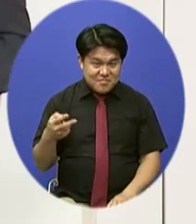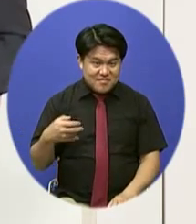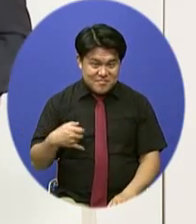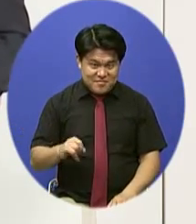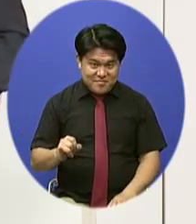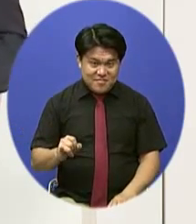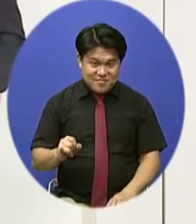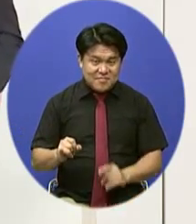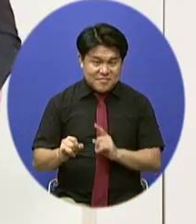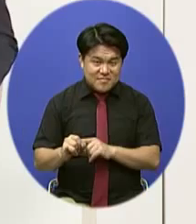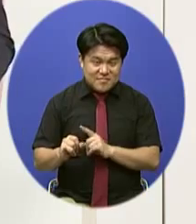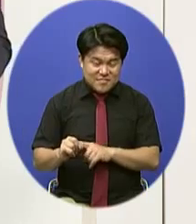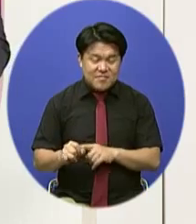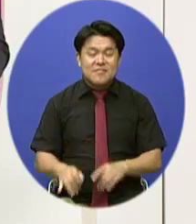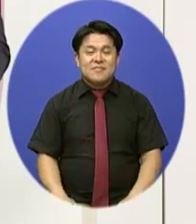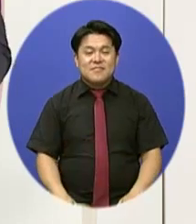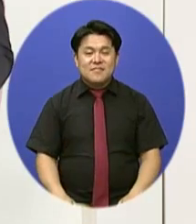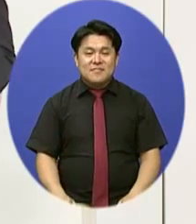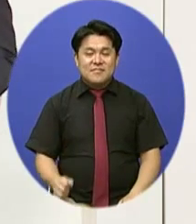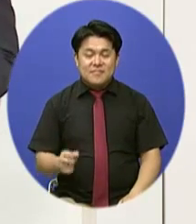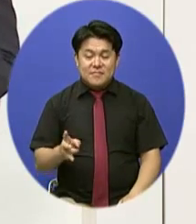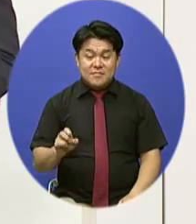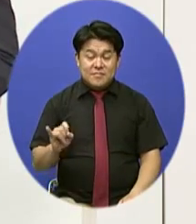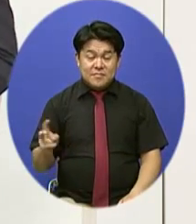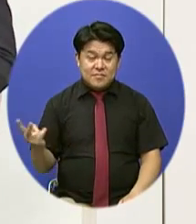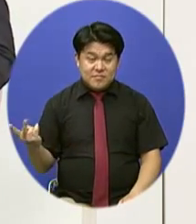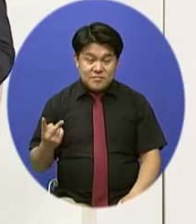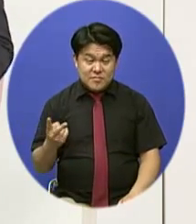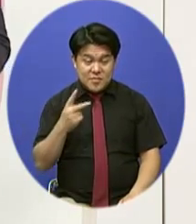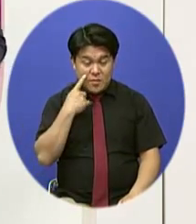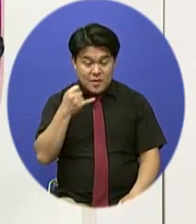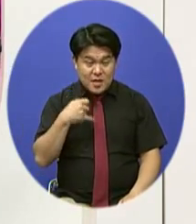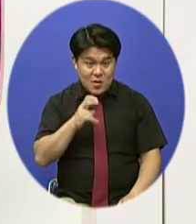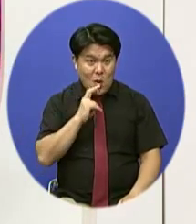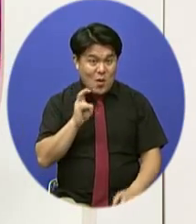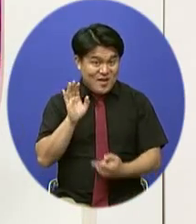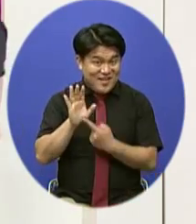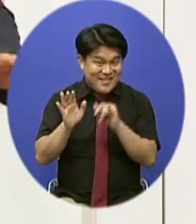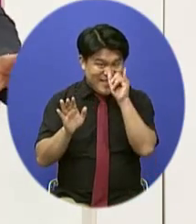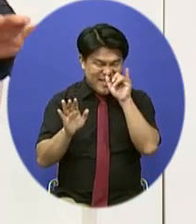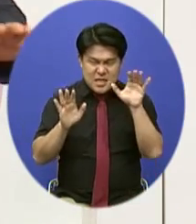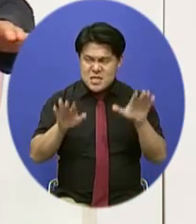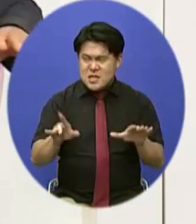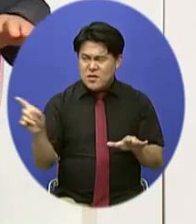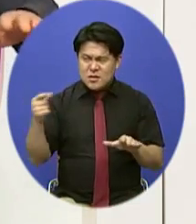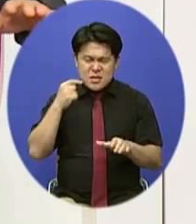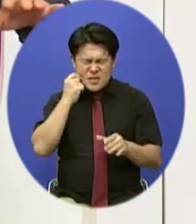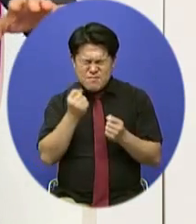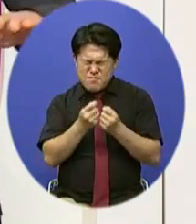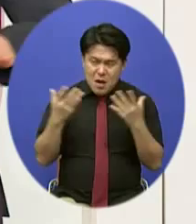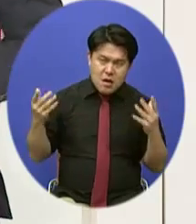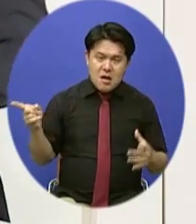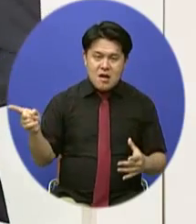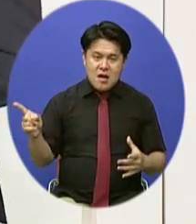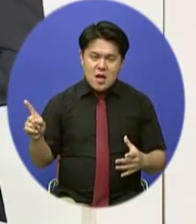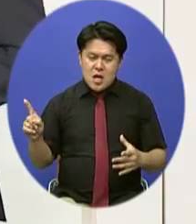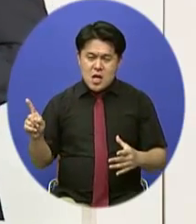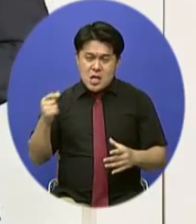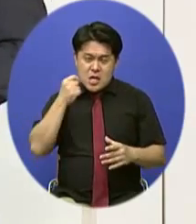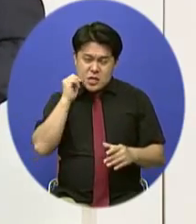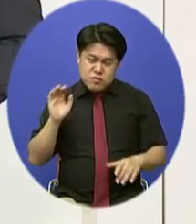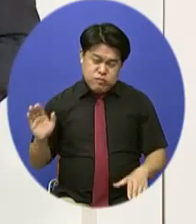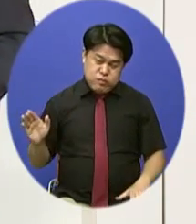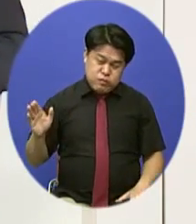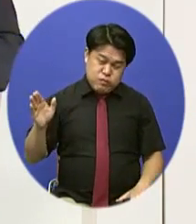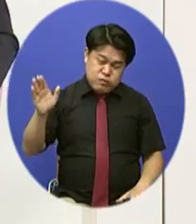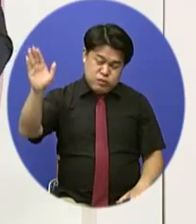씨와 네. 효녀 딸, 우리 혜미의 네. 엄마 딸인가요? 네. 야, 요즘 나날이 이렇게 막 상승을 타고 있는데.